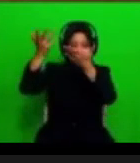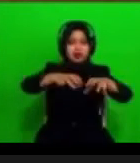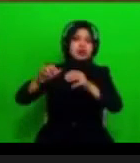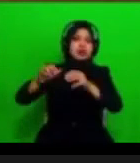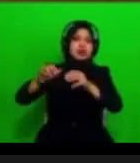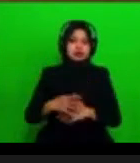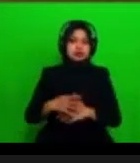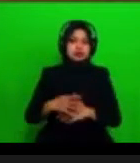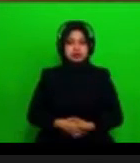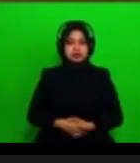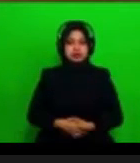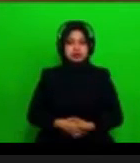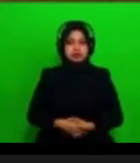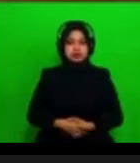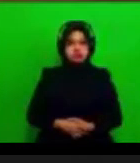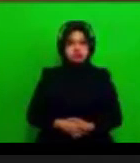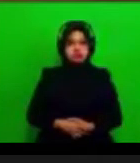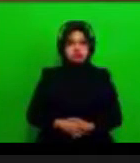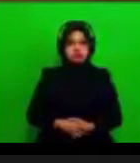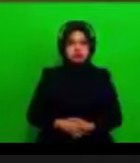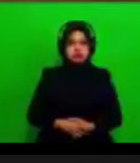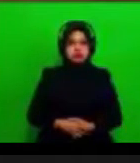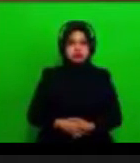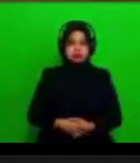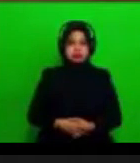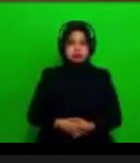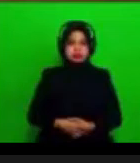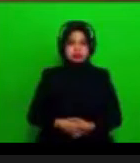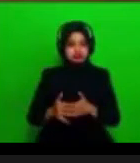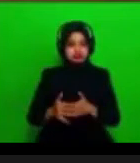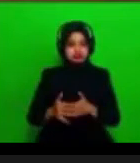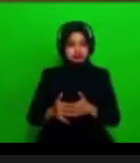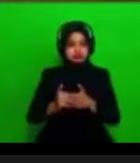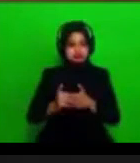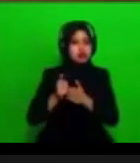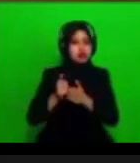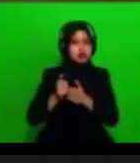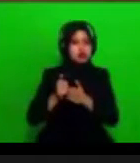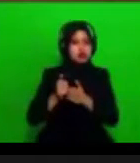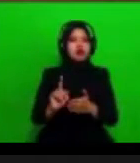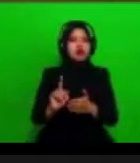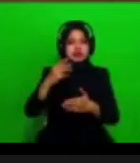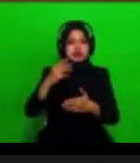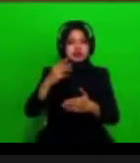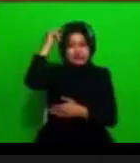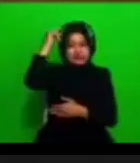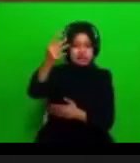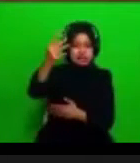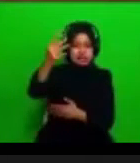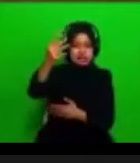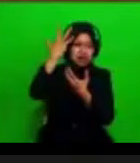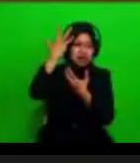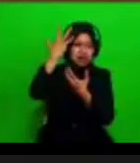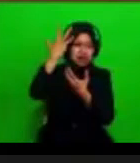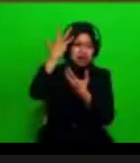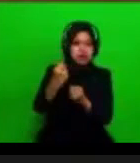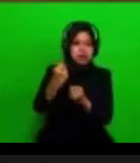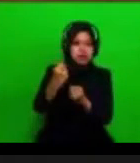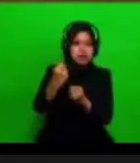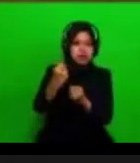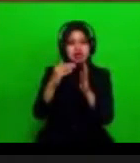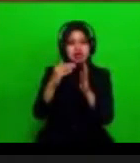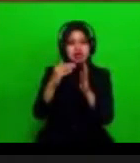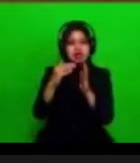Merdeka Belajar sebagai rangkaian peta jalan pendidikan dalam mewujudkan tujuan nasional